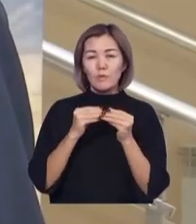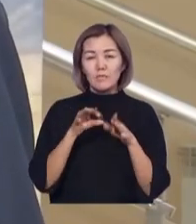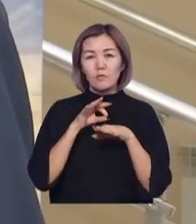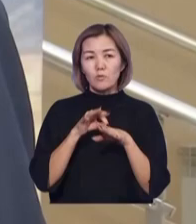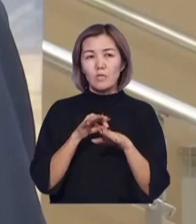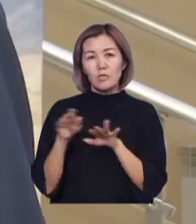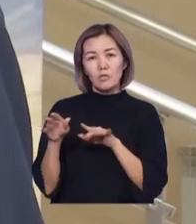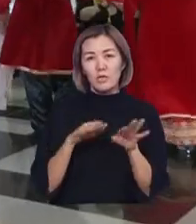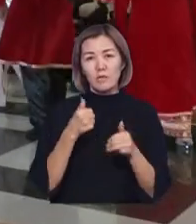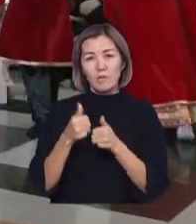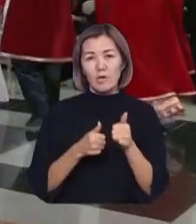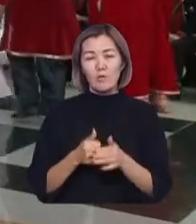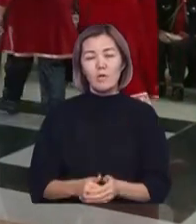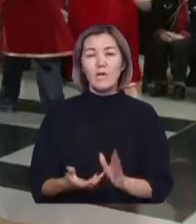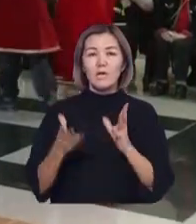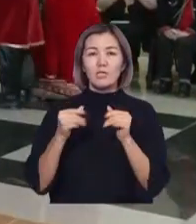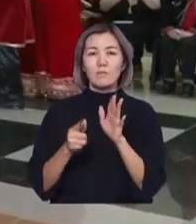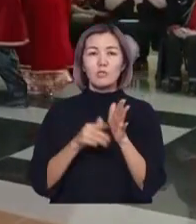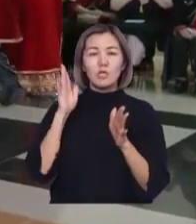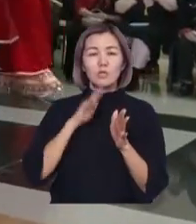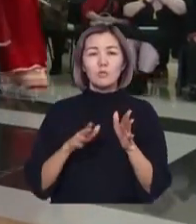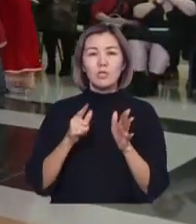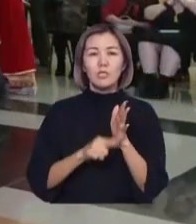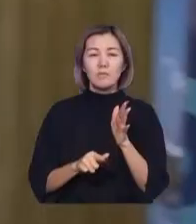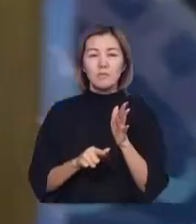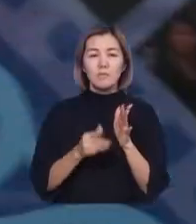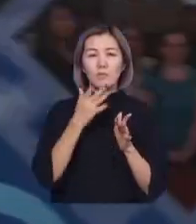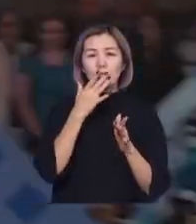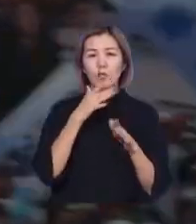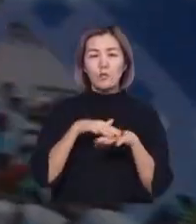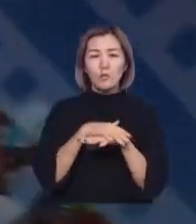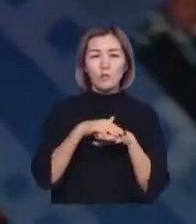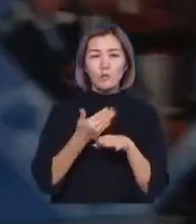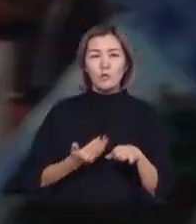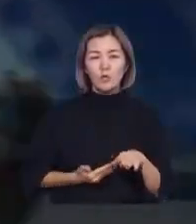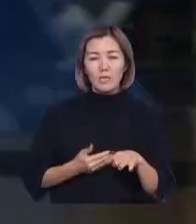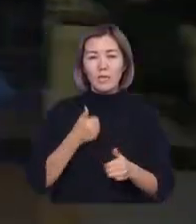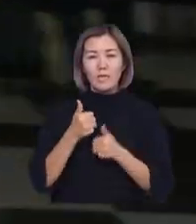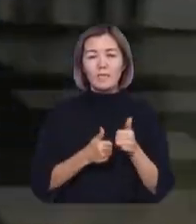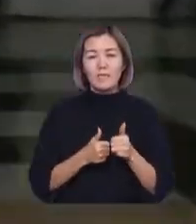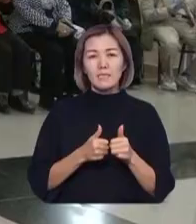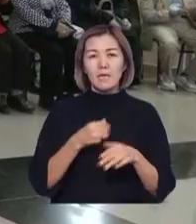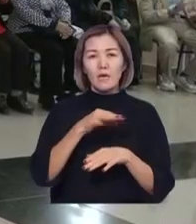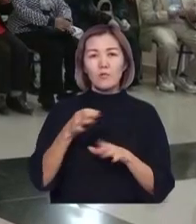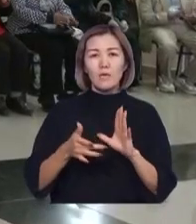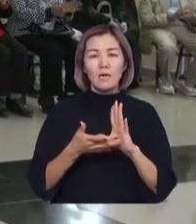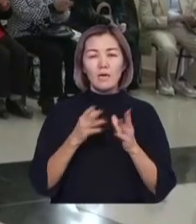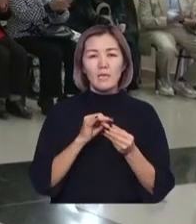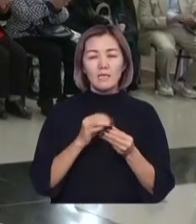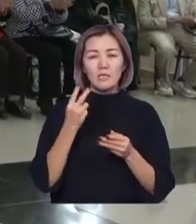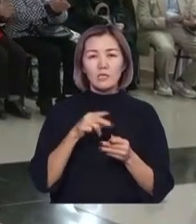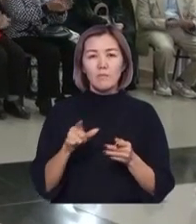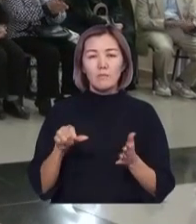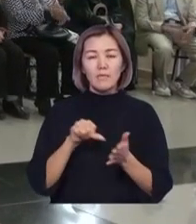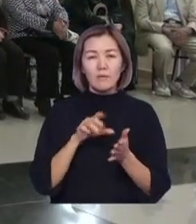өтетін байқау. Жалпы Жетісу облысында 70-тен аса өзге ұлт өкілі тұрады. Сайысқа өңіріміздегі аудан қаладан 25-ке жуық